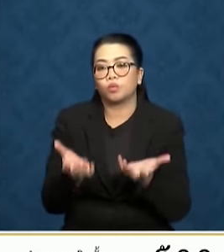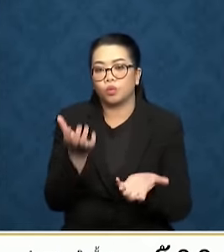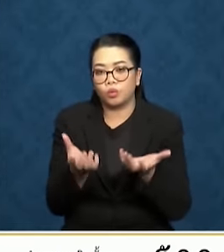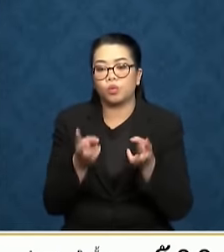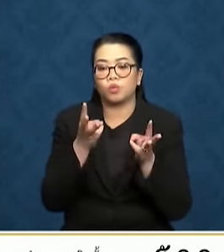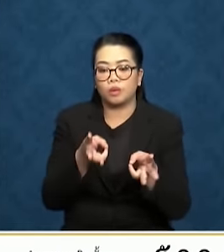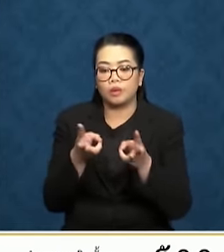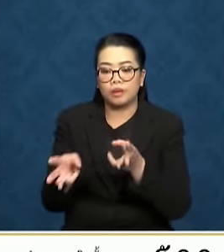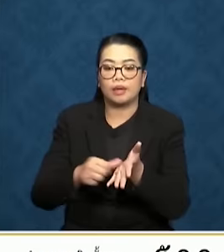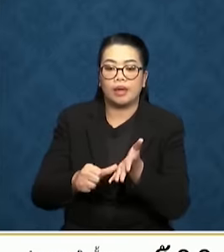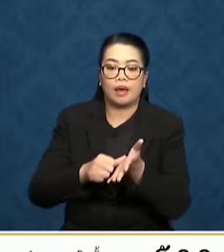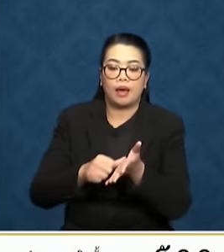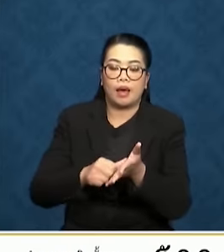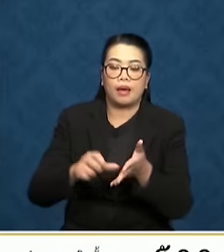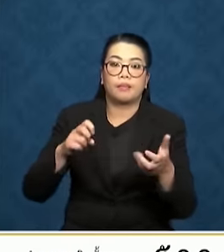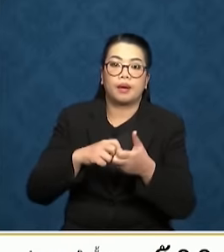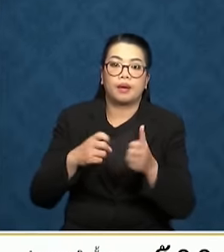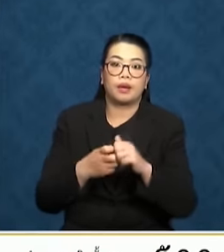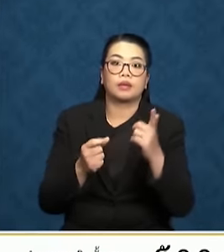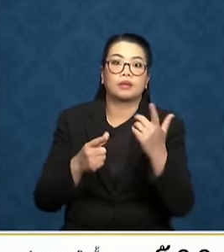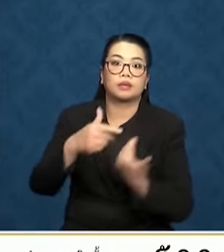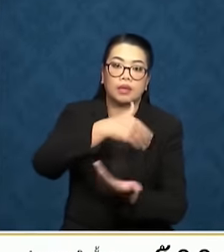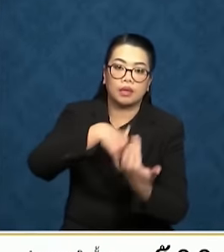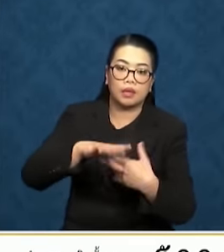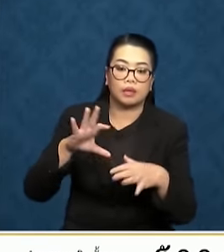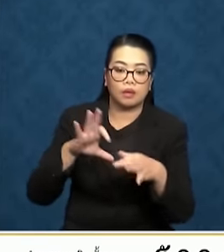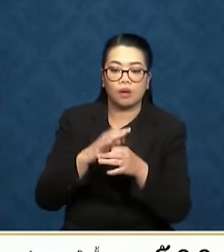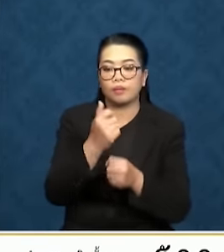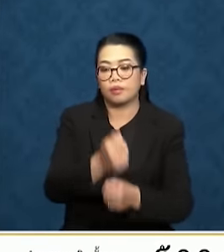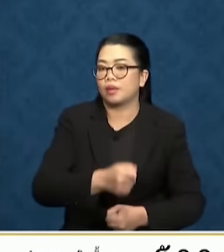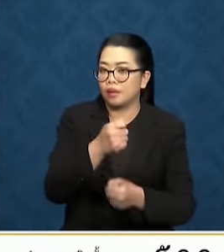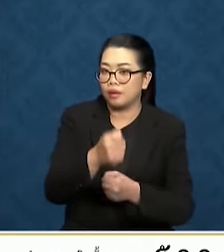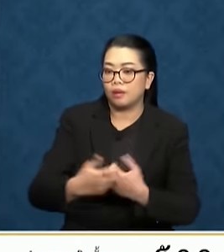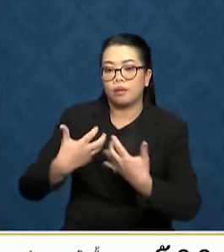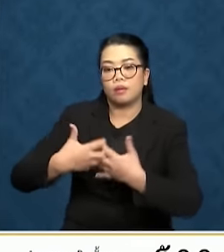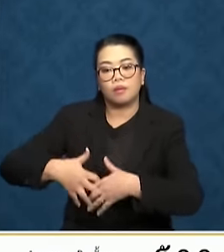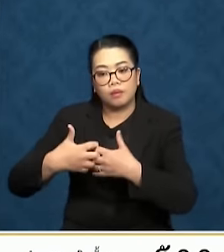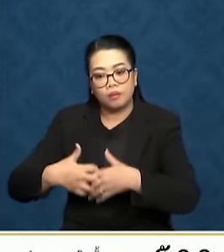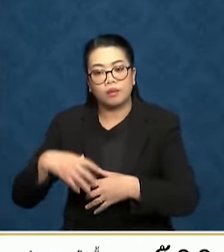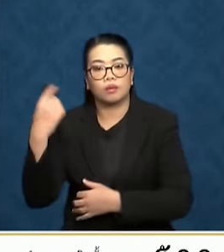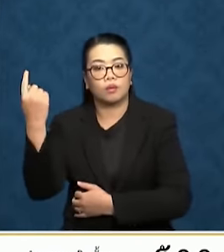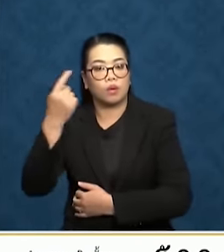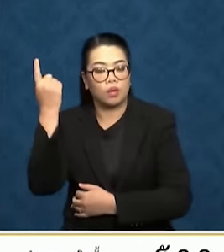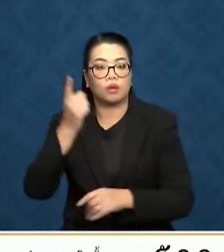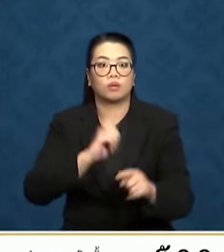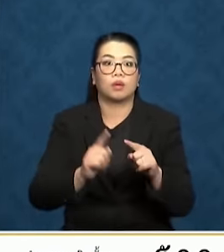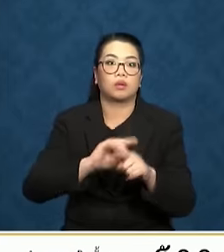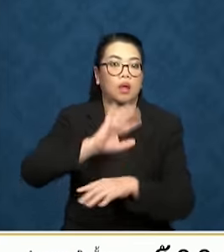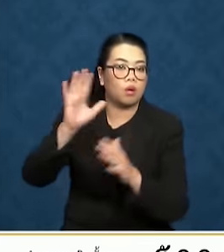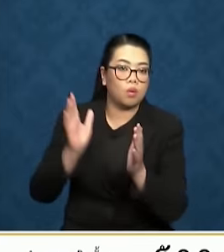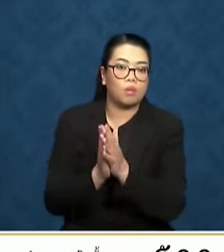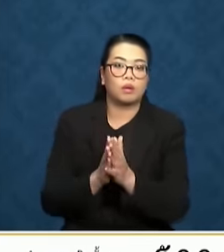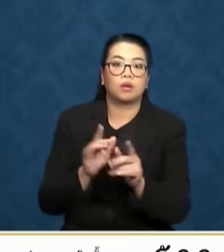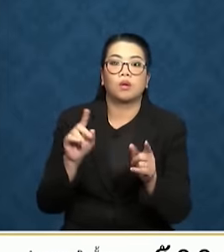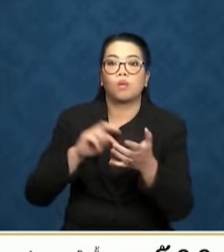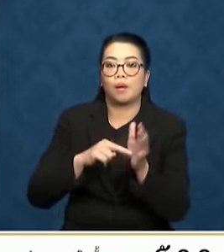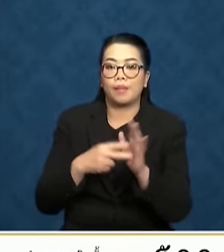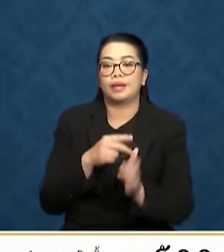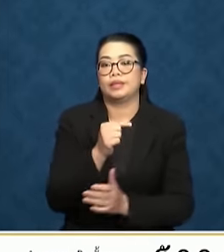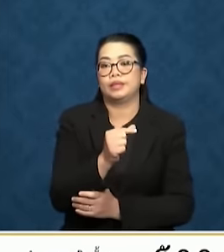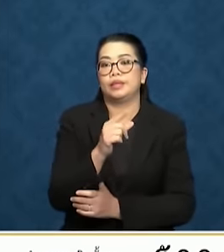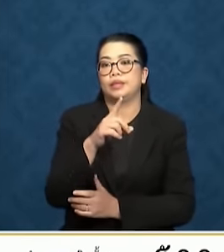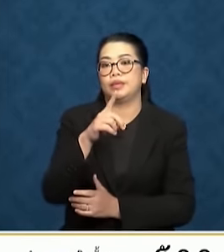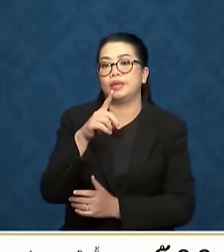ปัญหาโครงสร้างเศรษฐกิจเรื่องเกี่ยวกับการเกษตรเรื่องเกี่ยวกับการผลิตเรื่องกับการท่องเที่ยวซึ่งเมื่อรวมกันแล้วก็คือ GDPของประเทศ